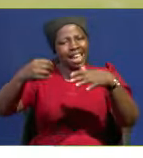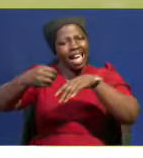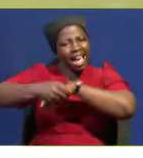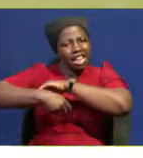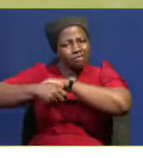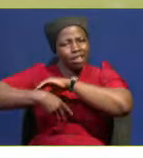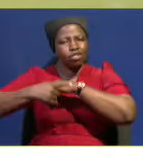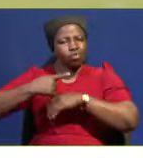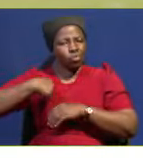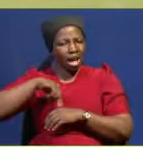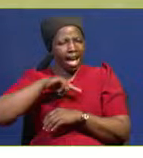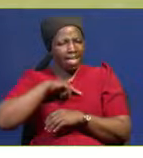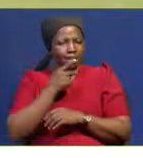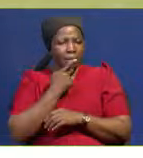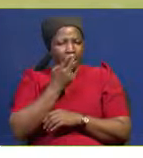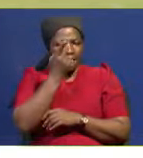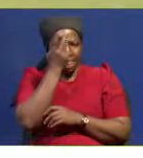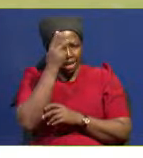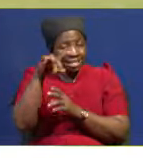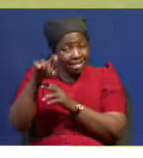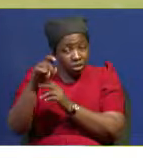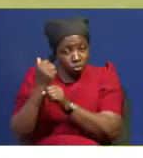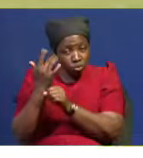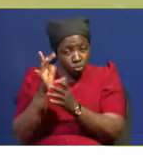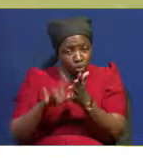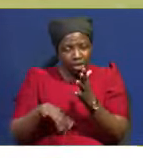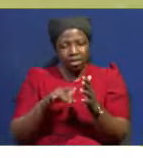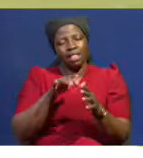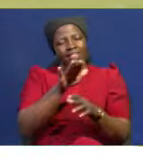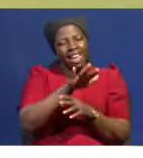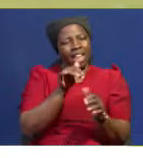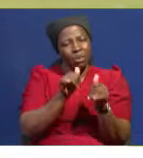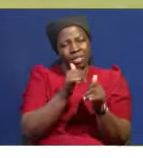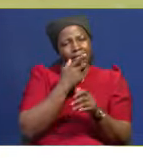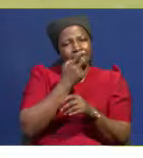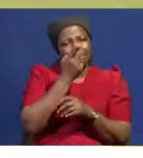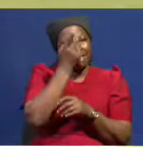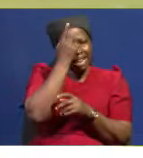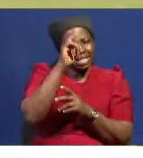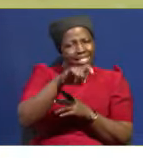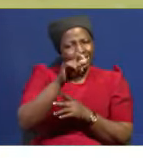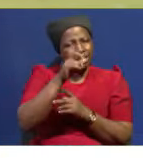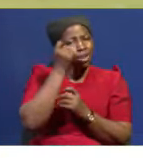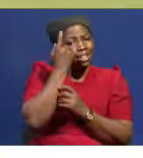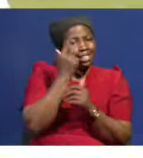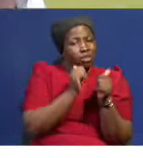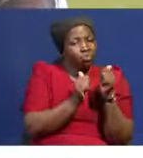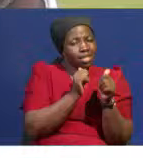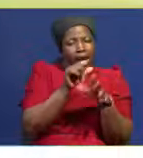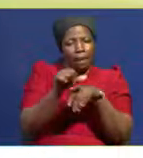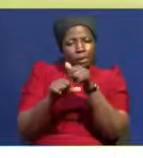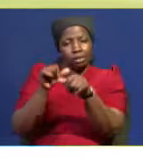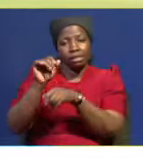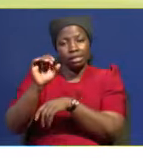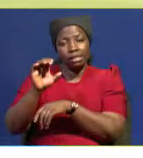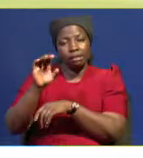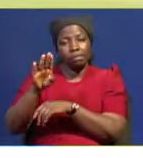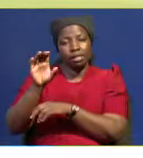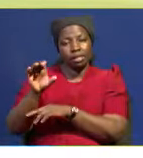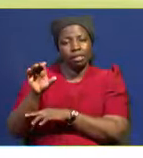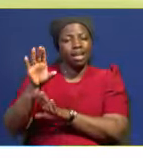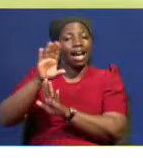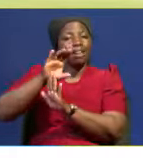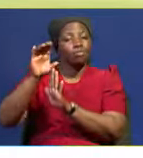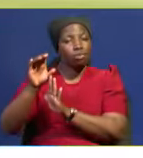wazazi ni nini tunafaa, as in which are the areas that we as parents need to understand about this CBC curriculum. Kwa